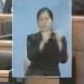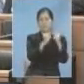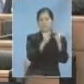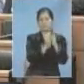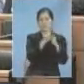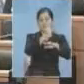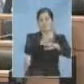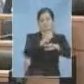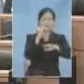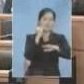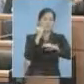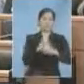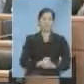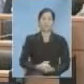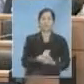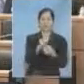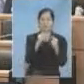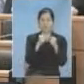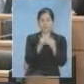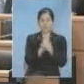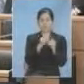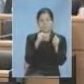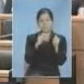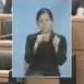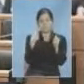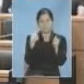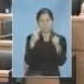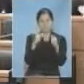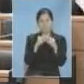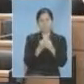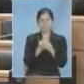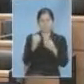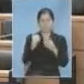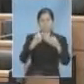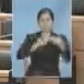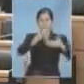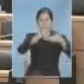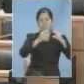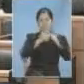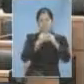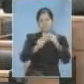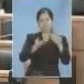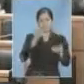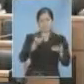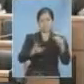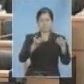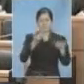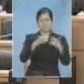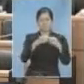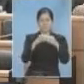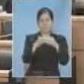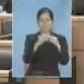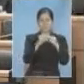ตำบลหรือเทศบาลไม่ว่าจะมีงานอะไรนะครับเดี๋ยวนี้อปพ.ร.นั้นนะครับจะเข้าไปดู